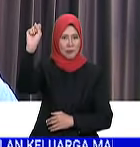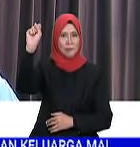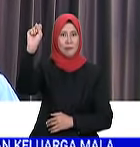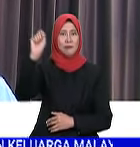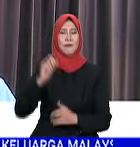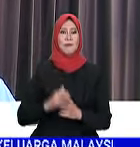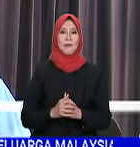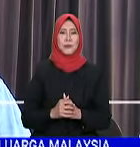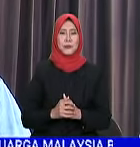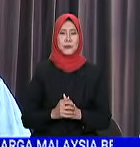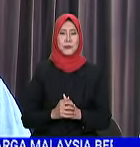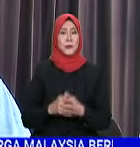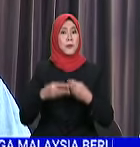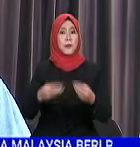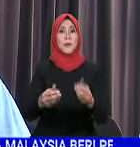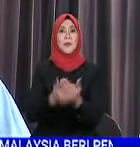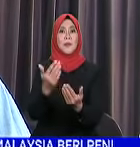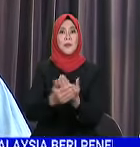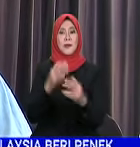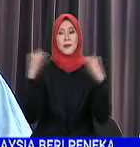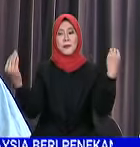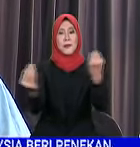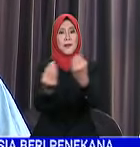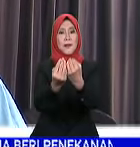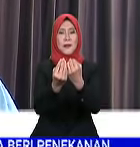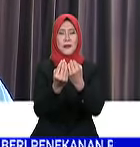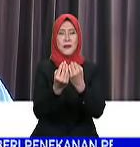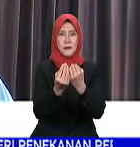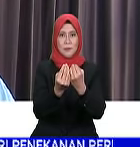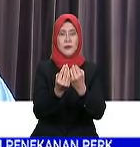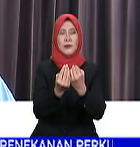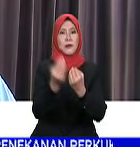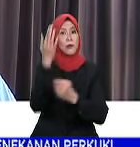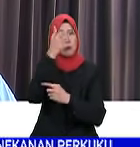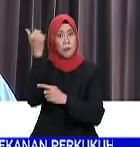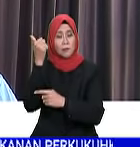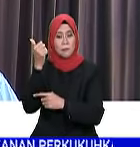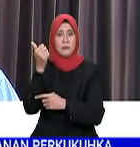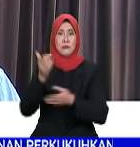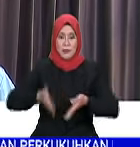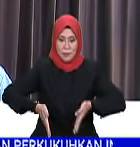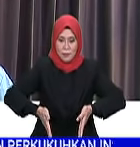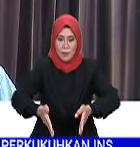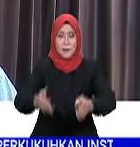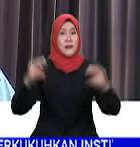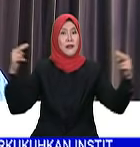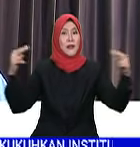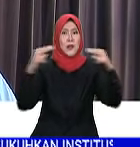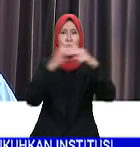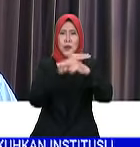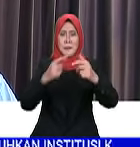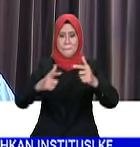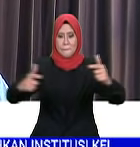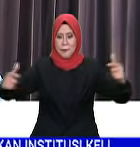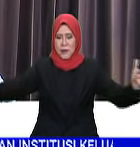khususnya lah, dan memberi kemudahan kepada masyarakat setempat juga kerana laluan ini sangat besar